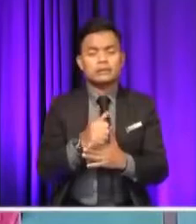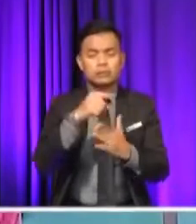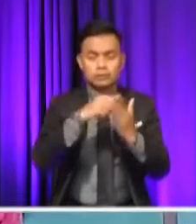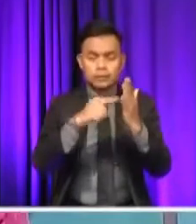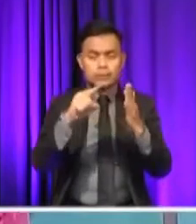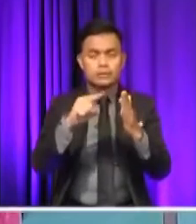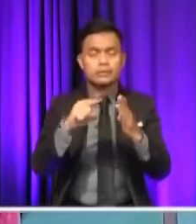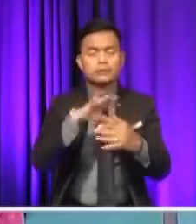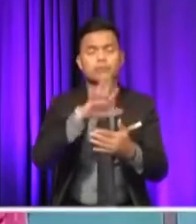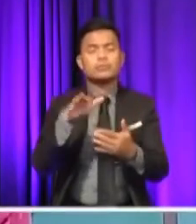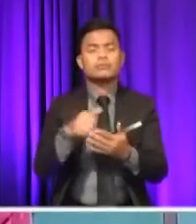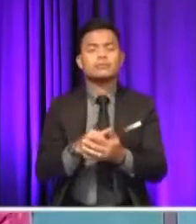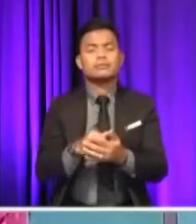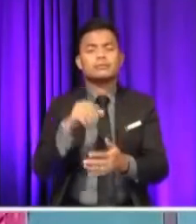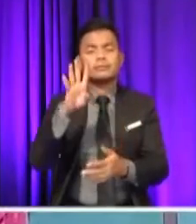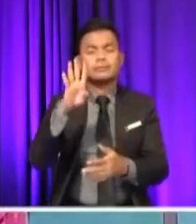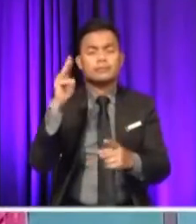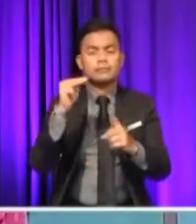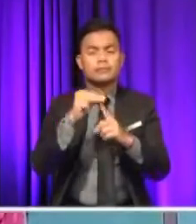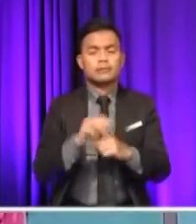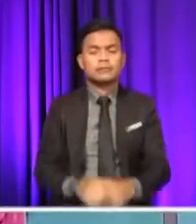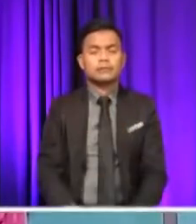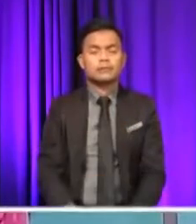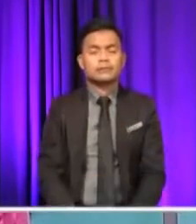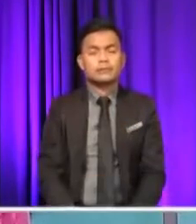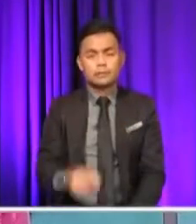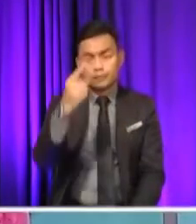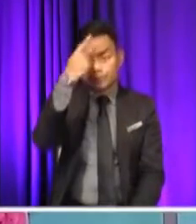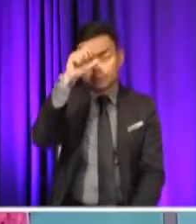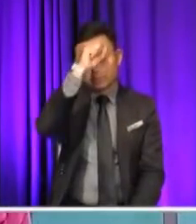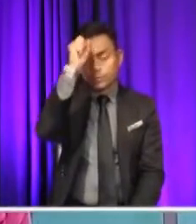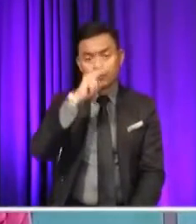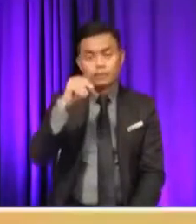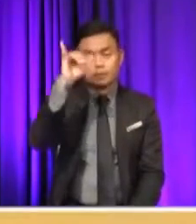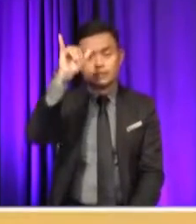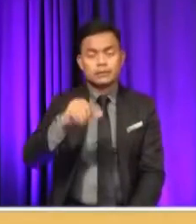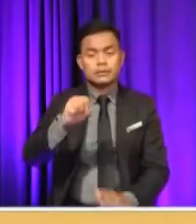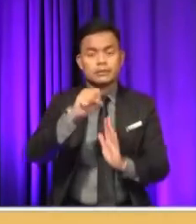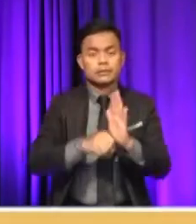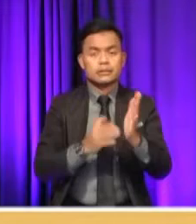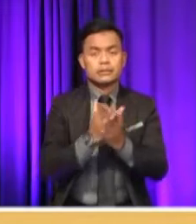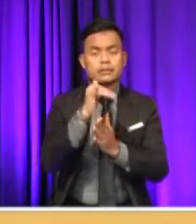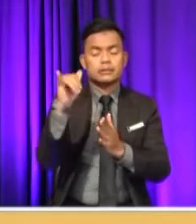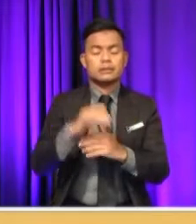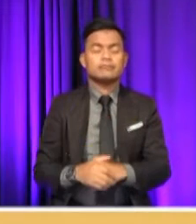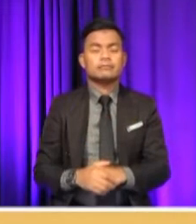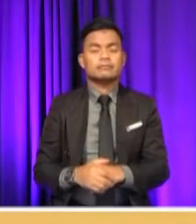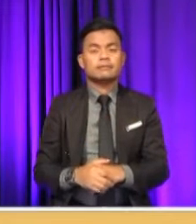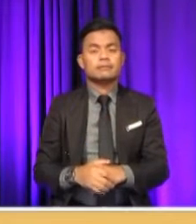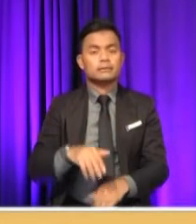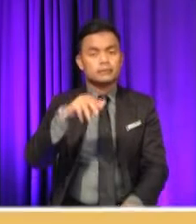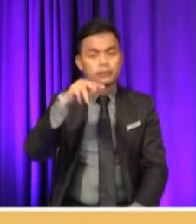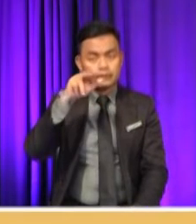soalan ini. Okey. Okey, soalan seterusnya. Okey, nyatakan 3 kelebihan